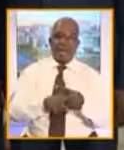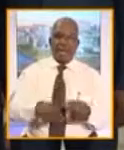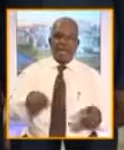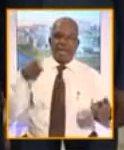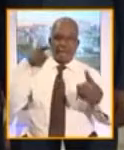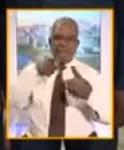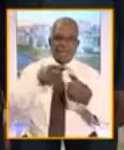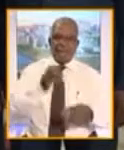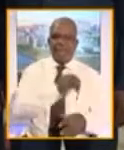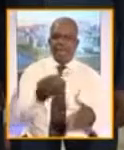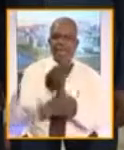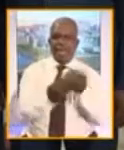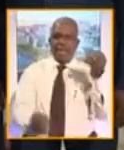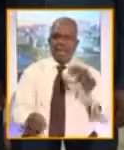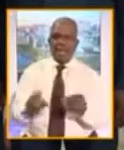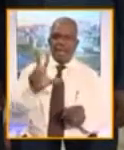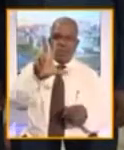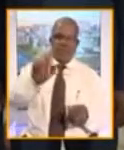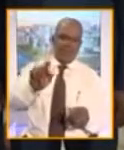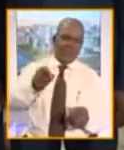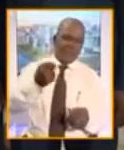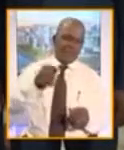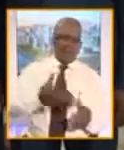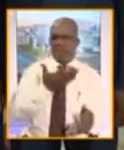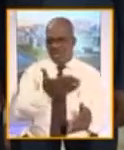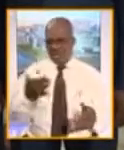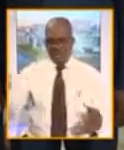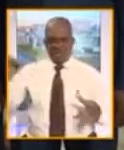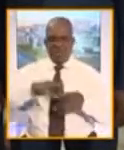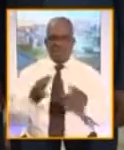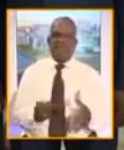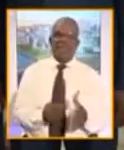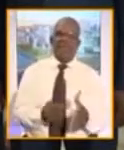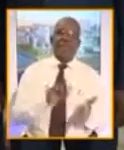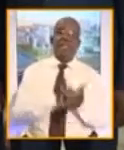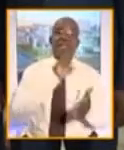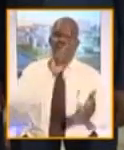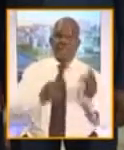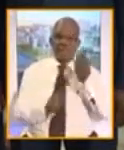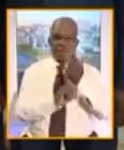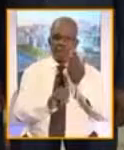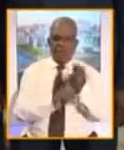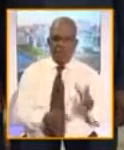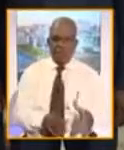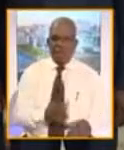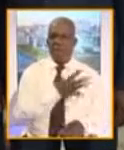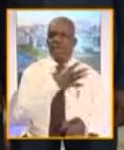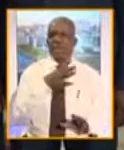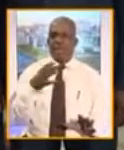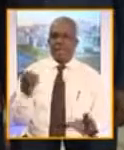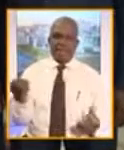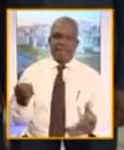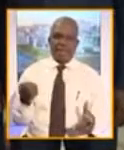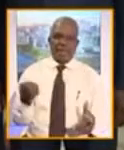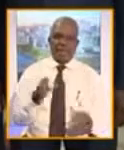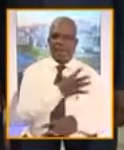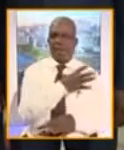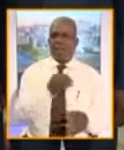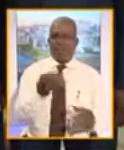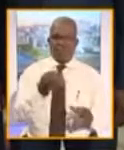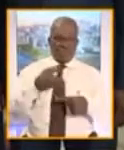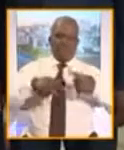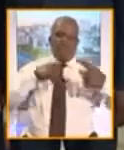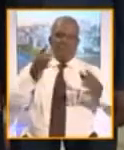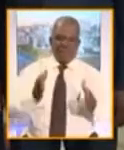d'atteindre un déficit de 3,75% du PIB en 2018 et une convergence envers